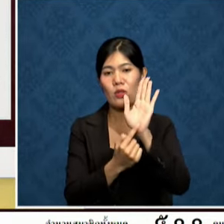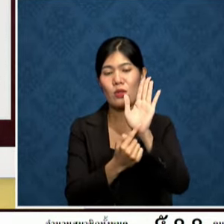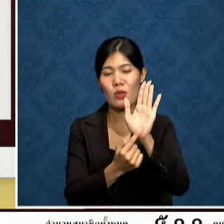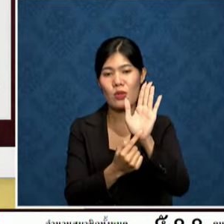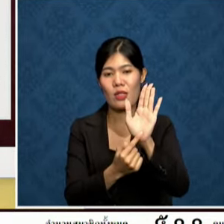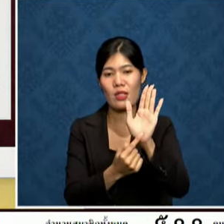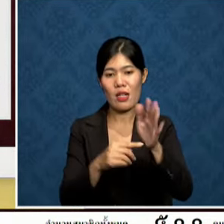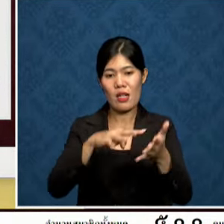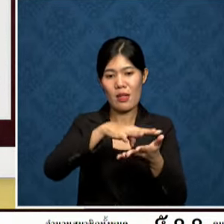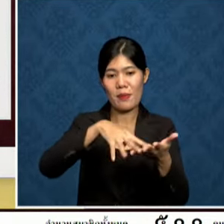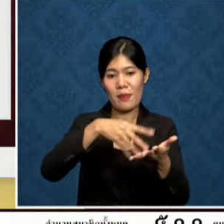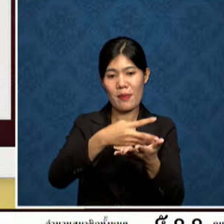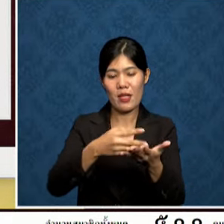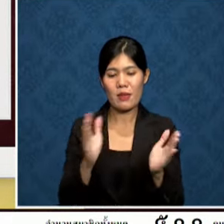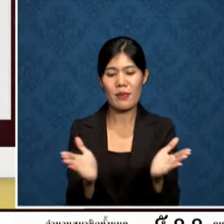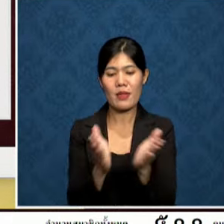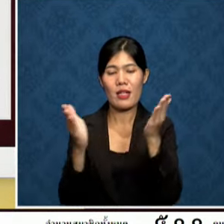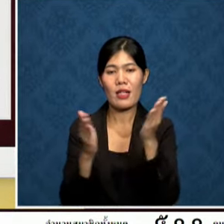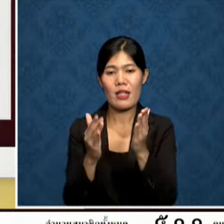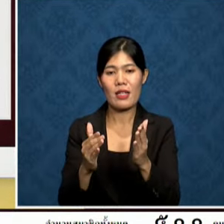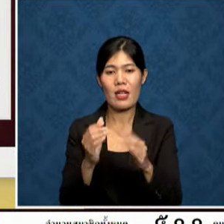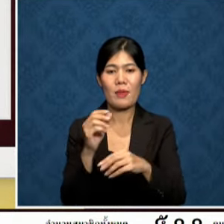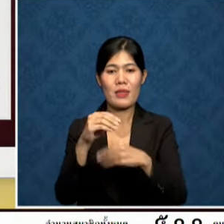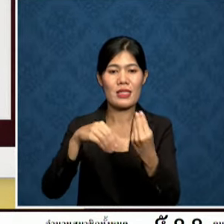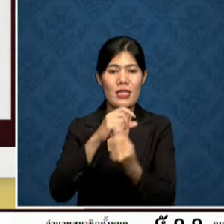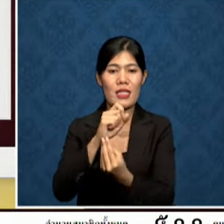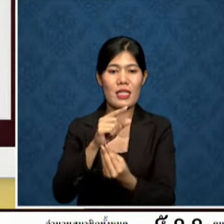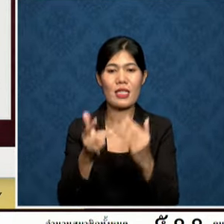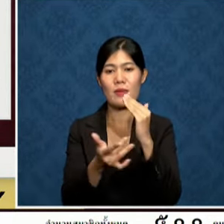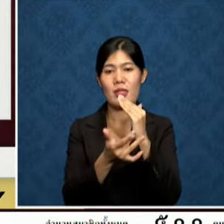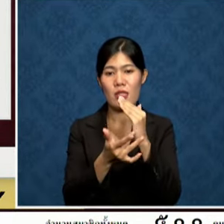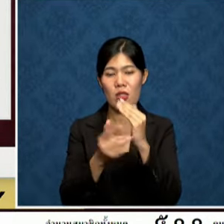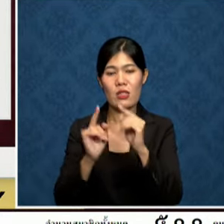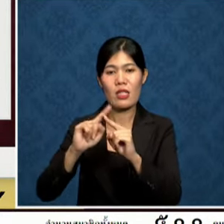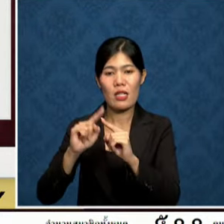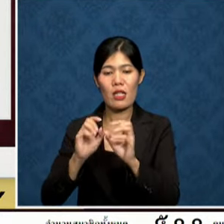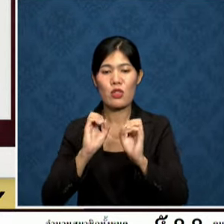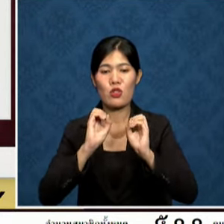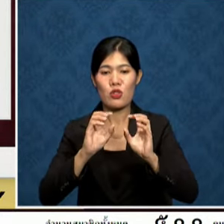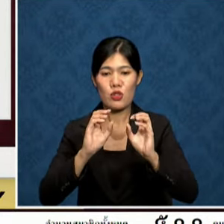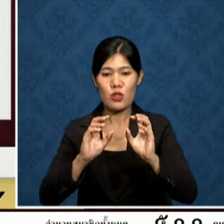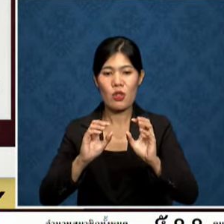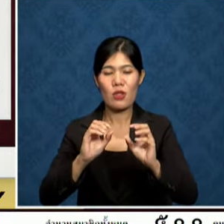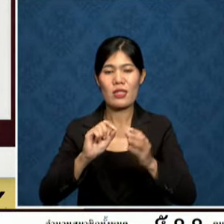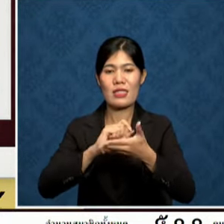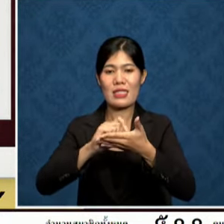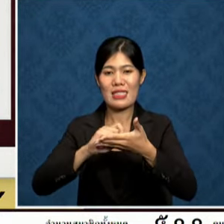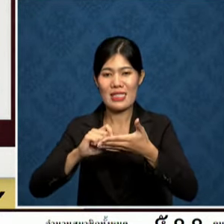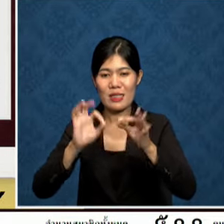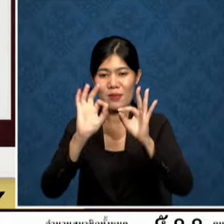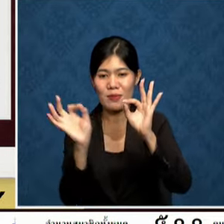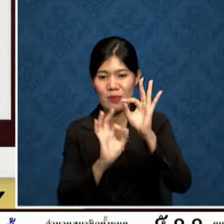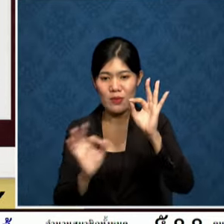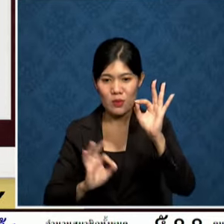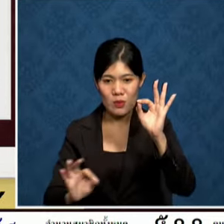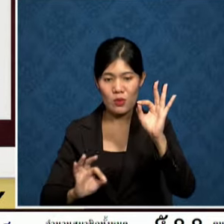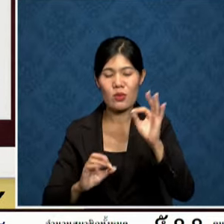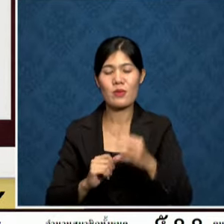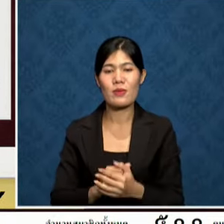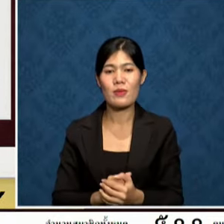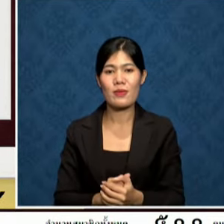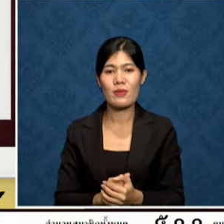เสริมเศรษฐกิจดิจิตอลนะคะก็คือเป็นไปได้หมดตั้งแต่เอ่อสอนโคดิ้งไปยันเอ่อติดเน็ตประชารัฐอย่างนี้เป็นต้นนะคะผลัก